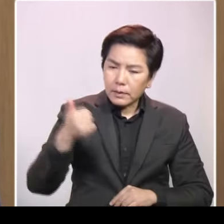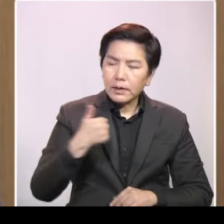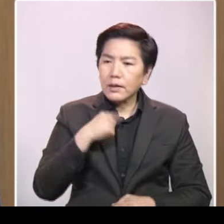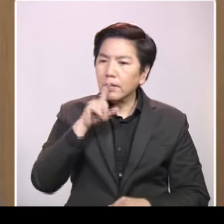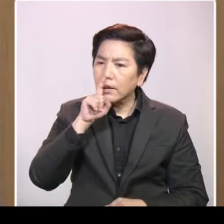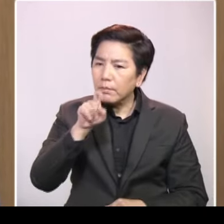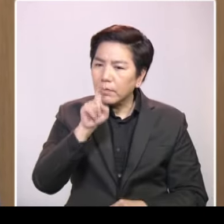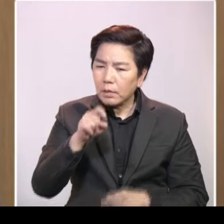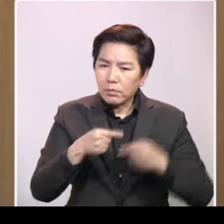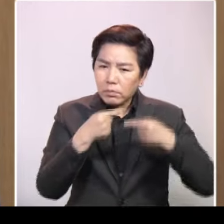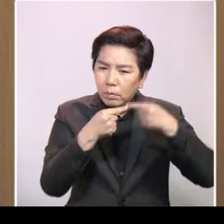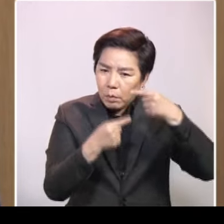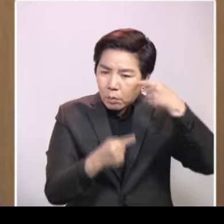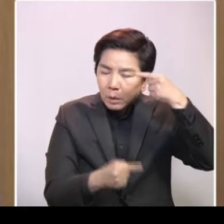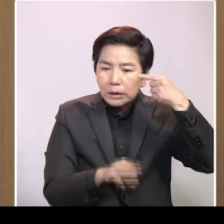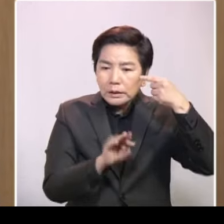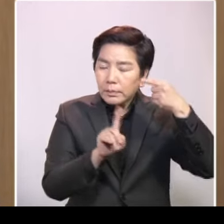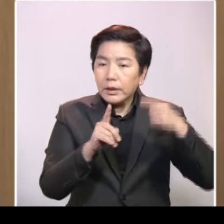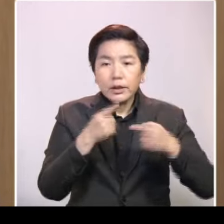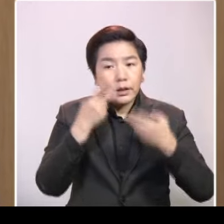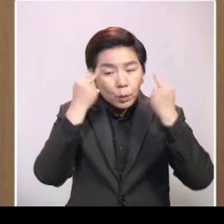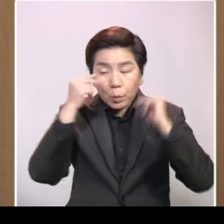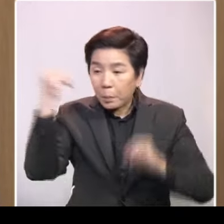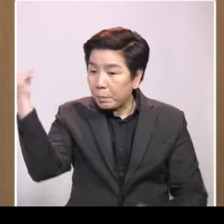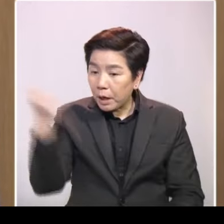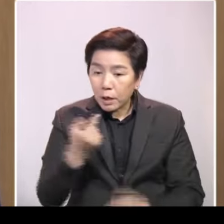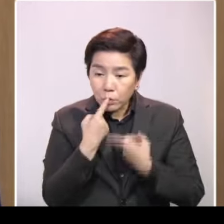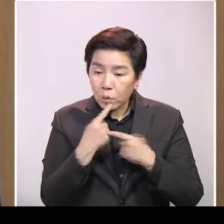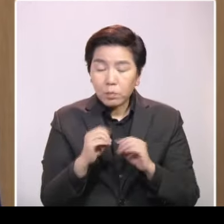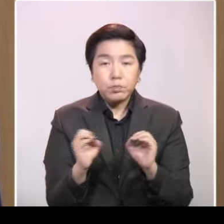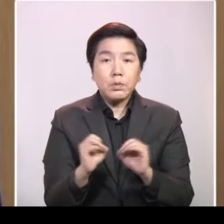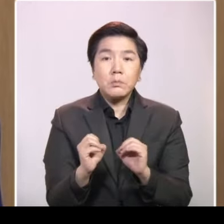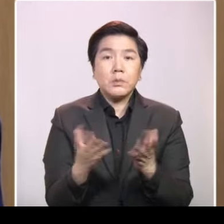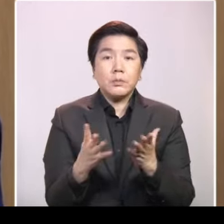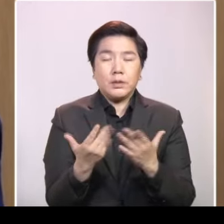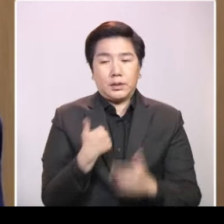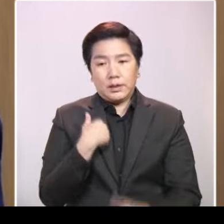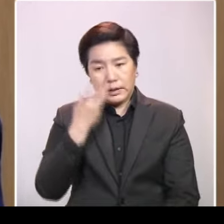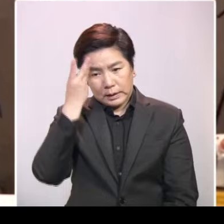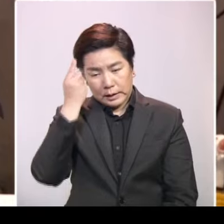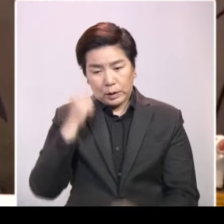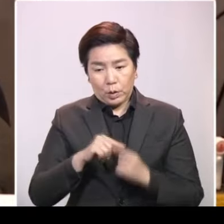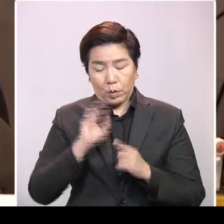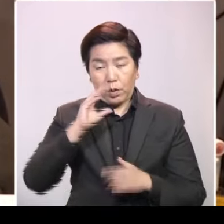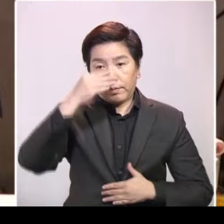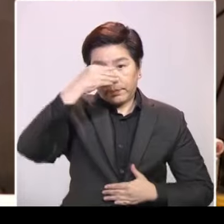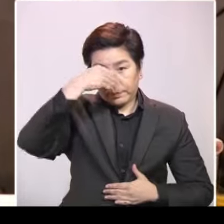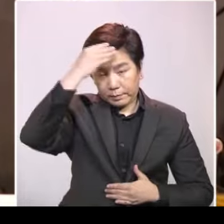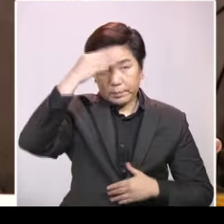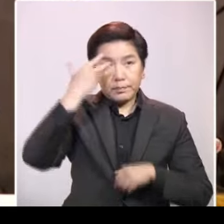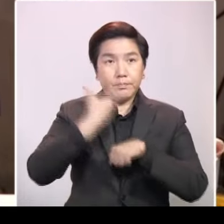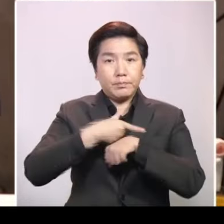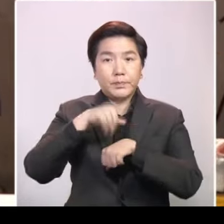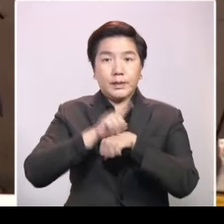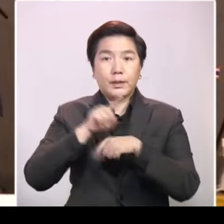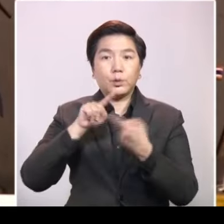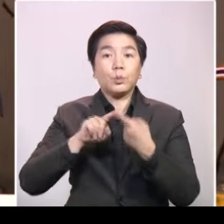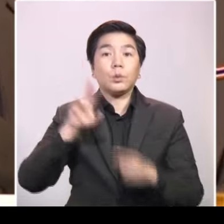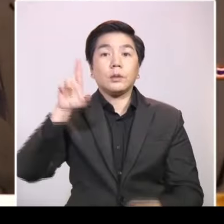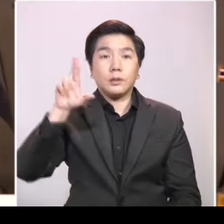ว่าตั้งไปกว่า 41กระทู้นะคะนายกไม่เคยมาตอบเลยนอกจากนี้ค่ะยังมีความเห็นจากนายวันมูฮัมหมัดนมมทาประธาน